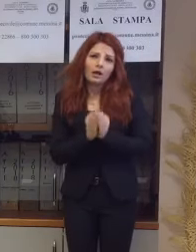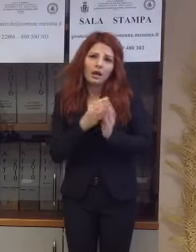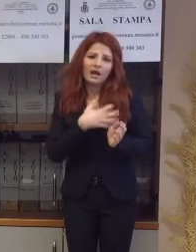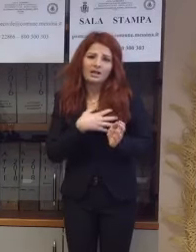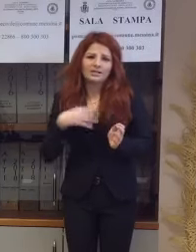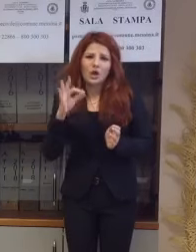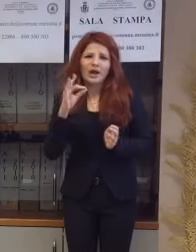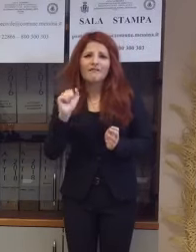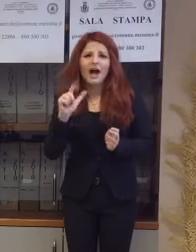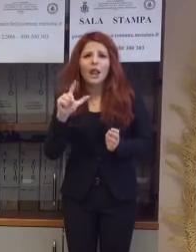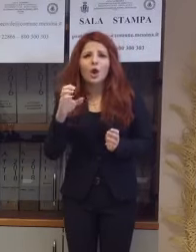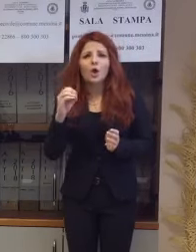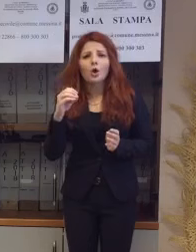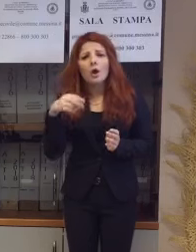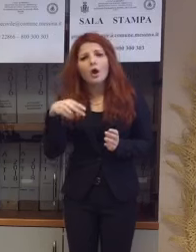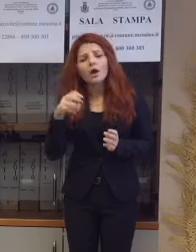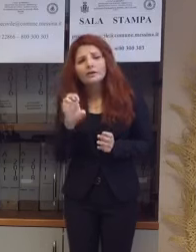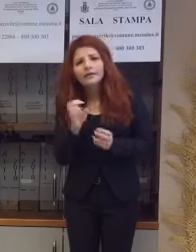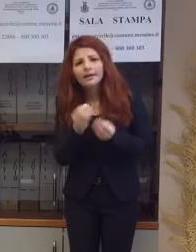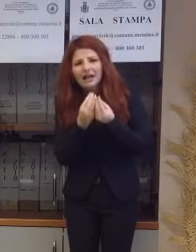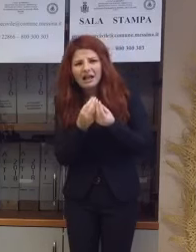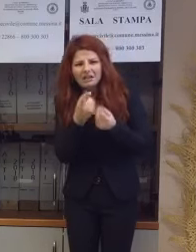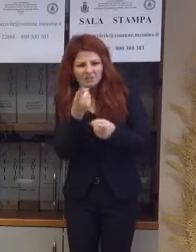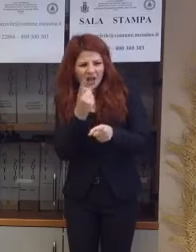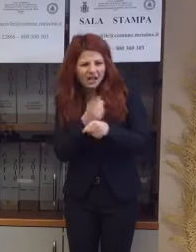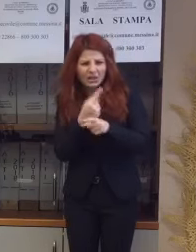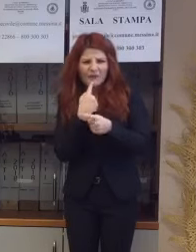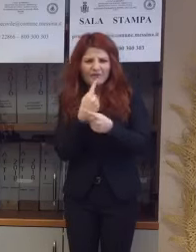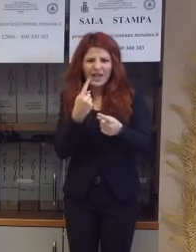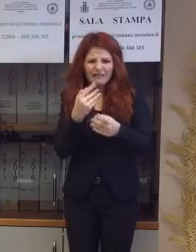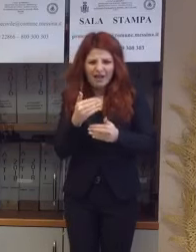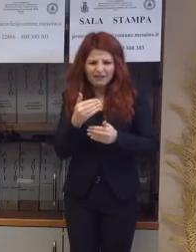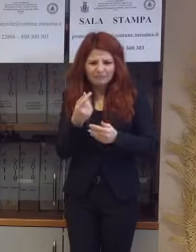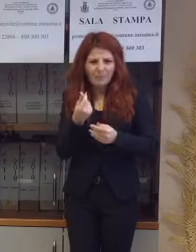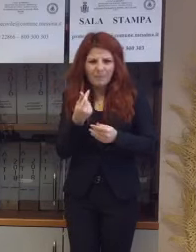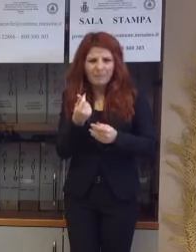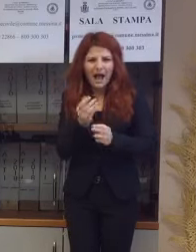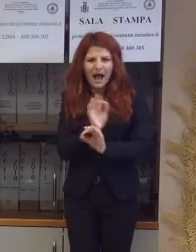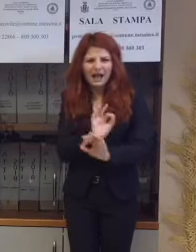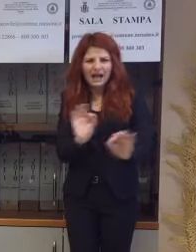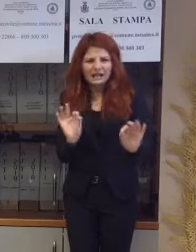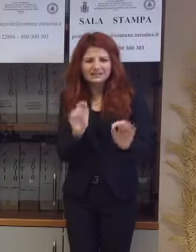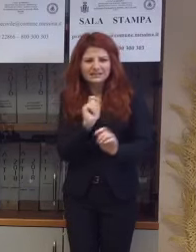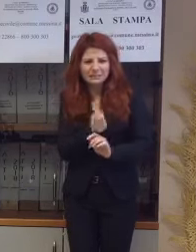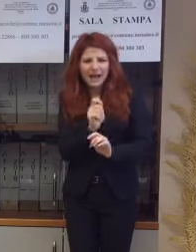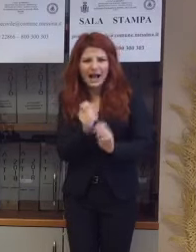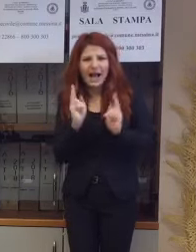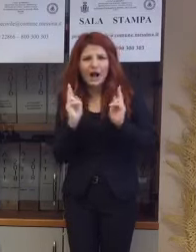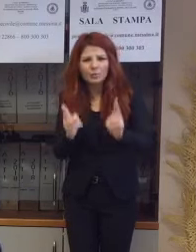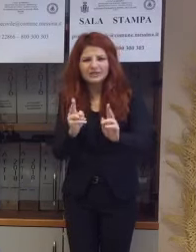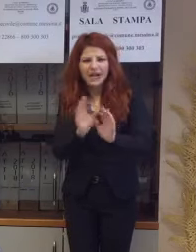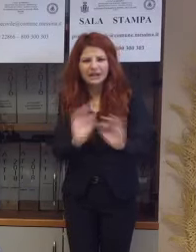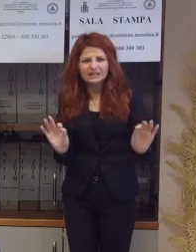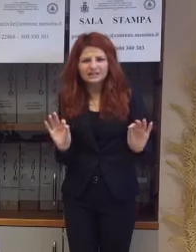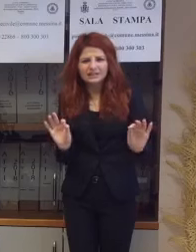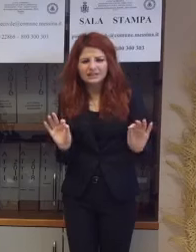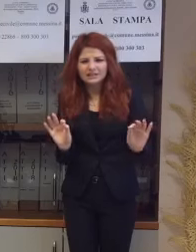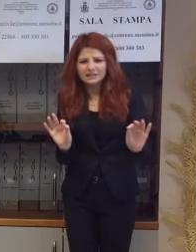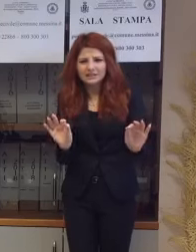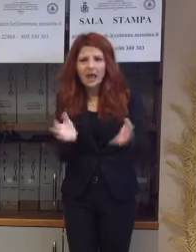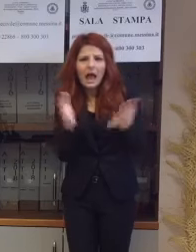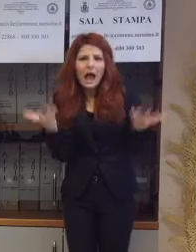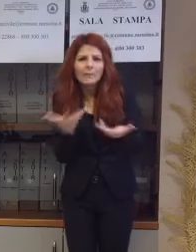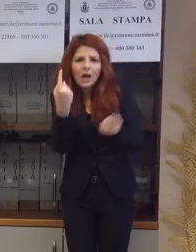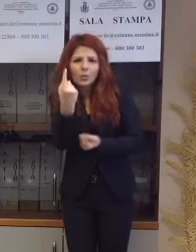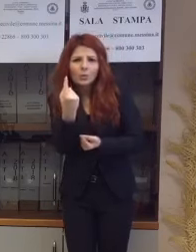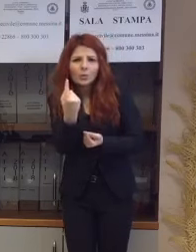proroga scusatemi, vi abbiamo detto bravi perché avete fatto almeno qualche misura, il mio amico Falcone è uno concreto, seria, che avete